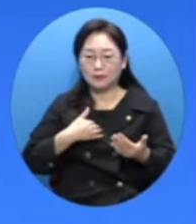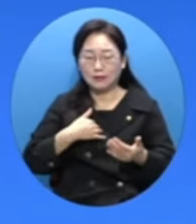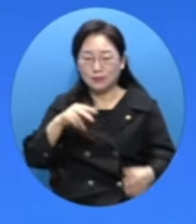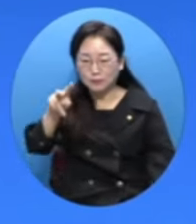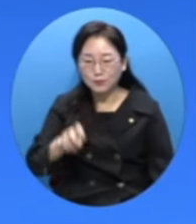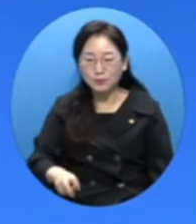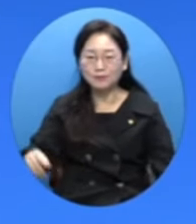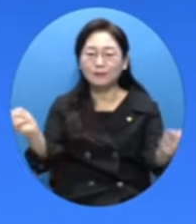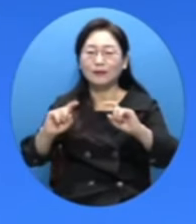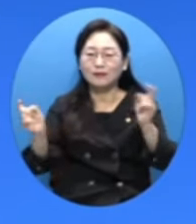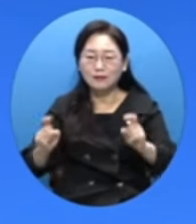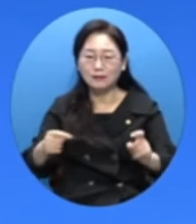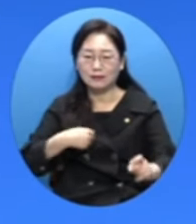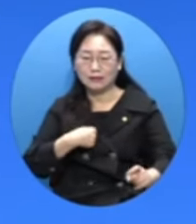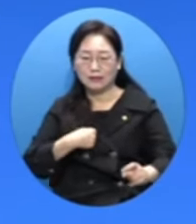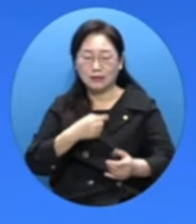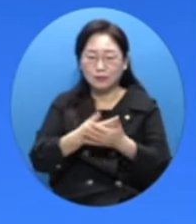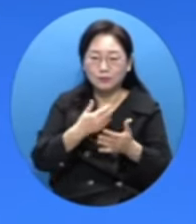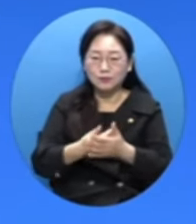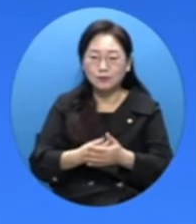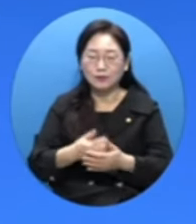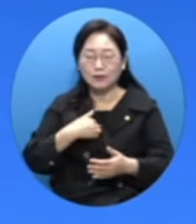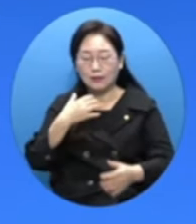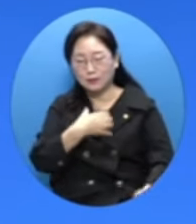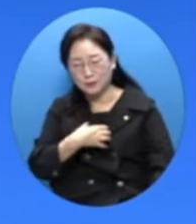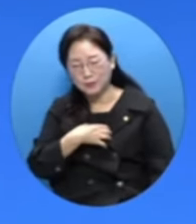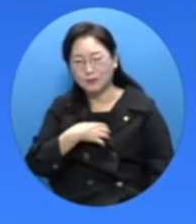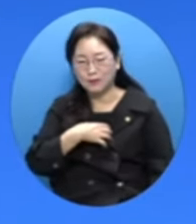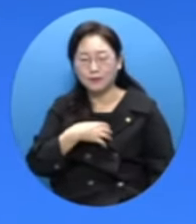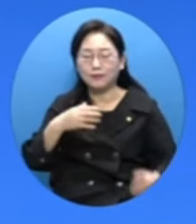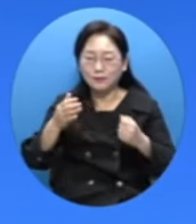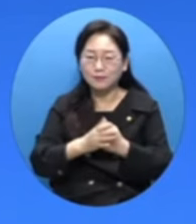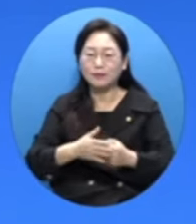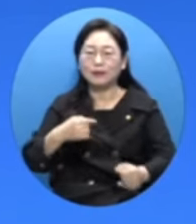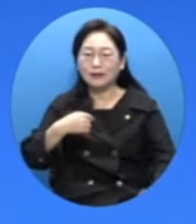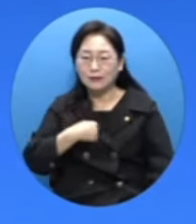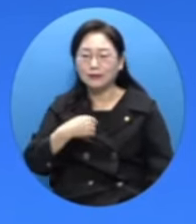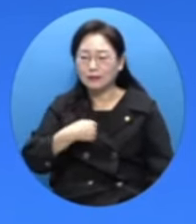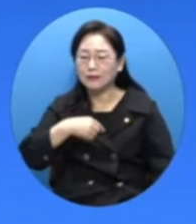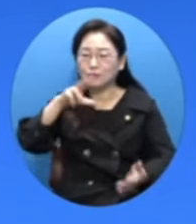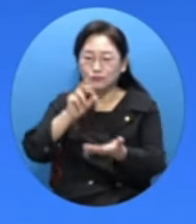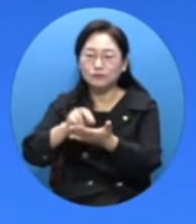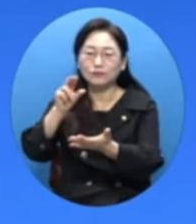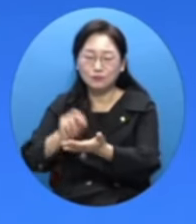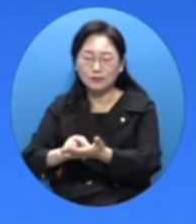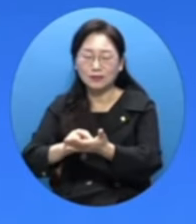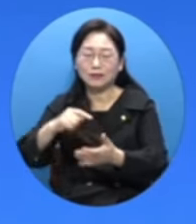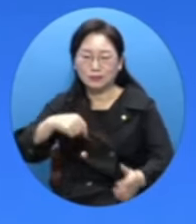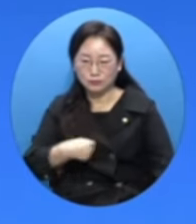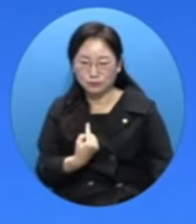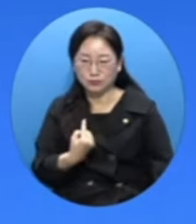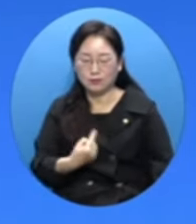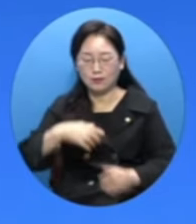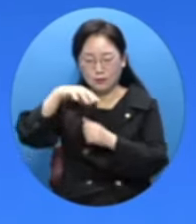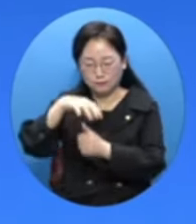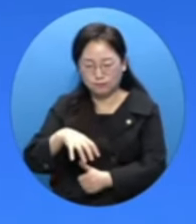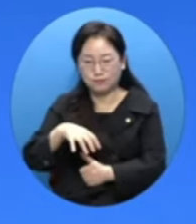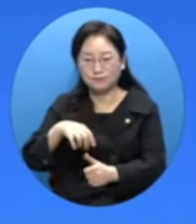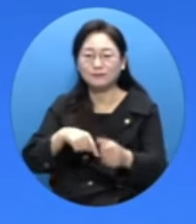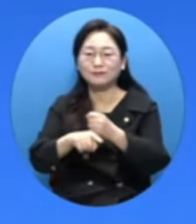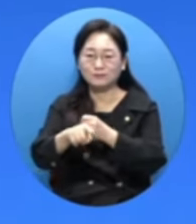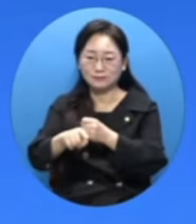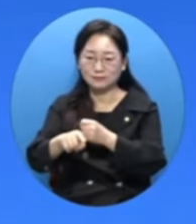내가 다투고 내가 불안하고 내가 염려하기 때문에 내가 나의 문제 때문에 스스로 절망에 갇혀버리고 말게 되는